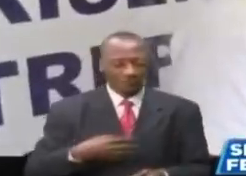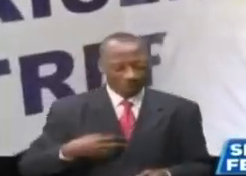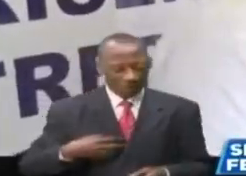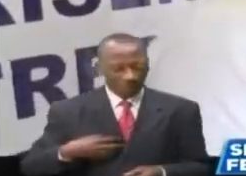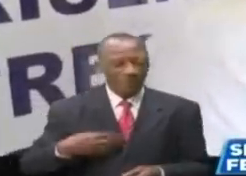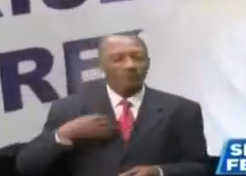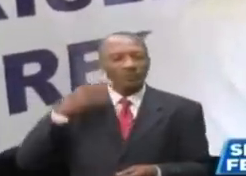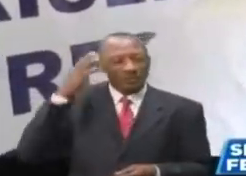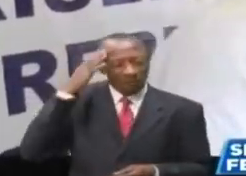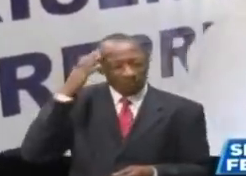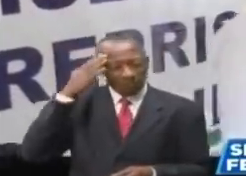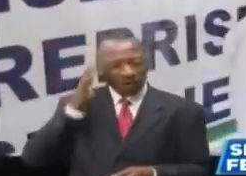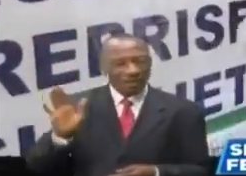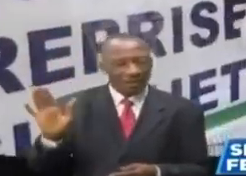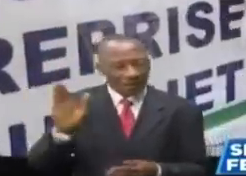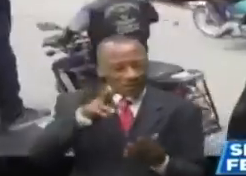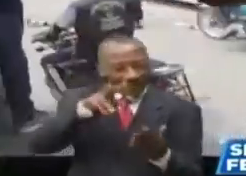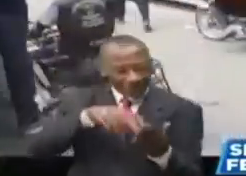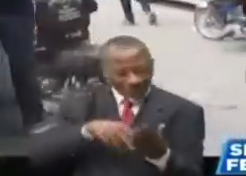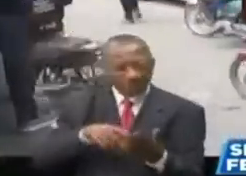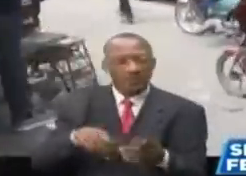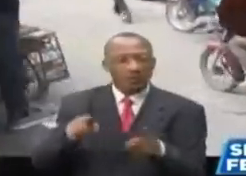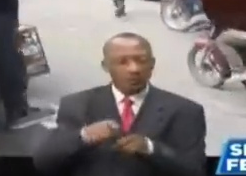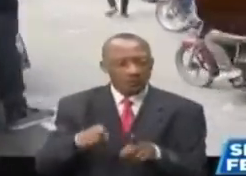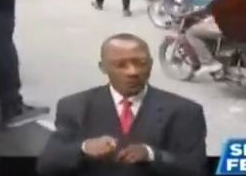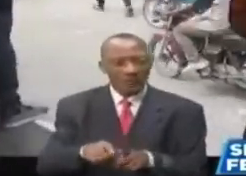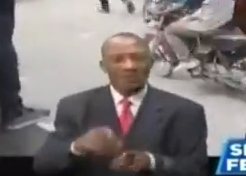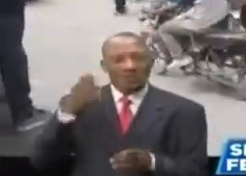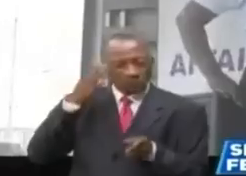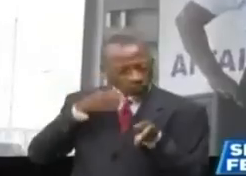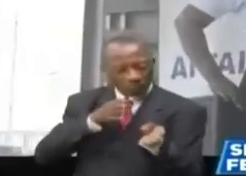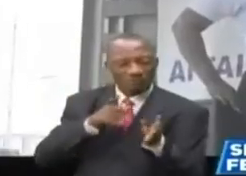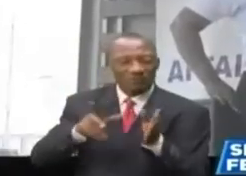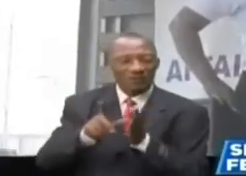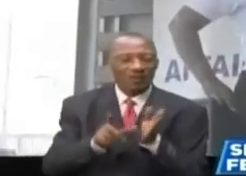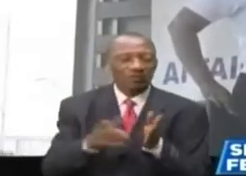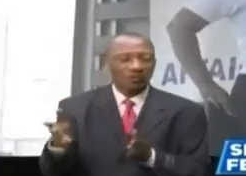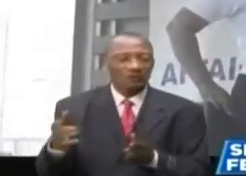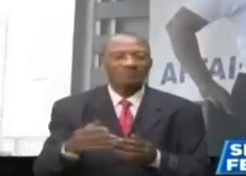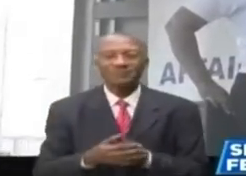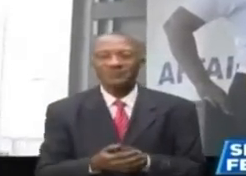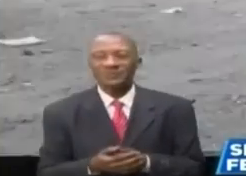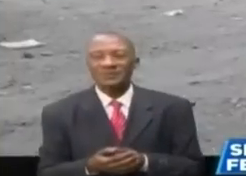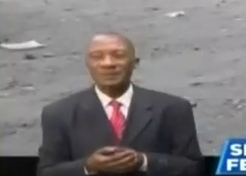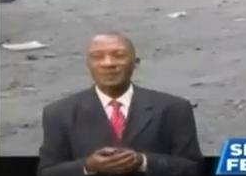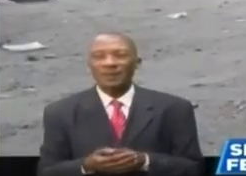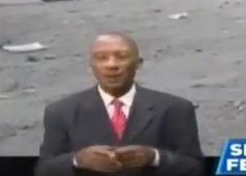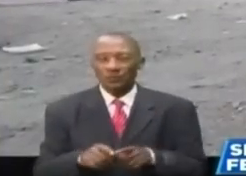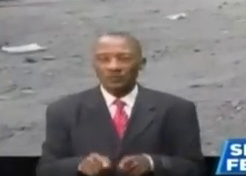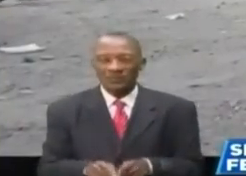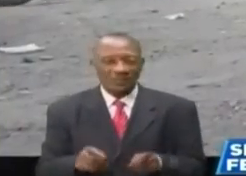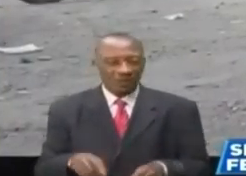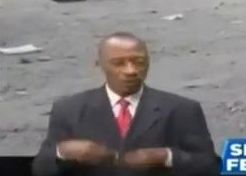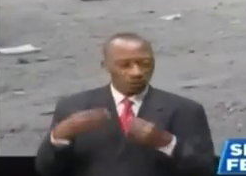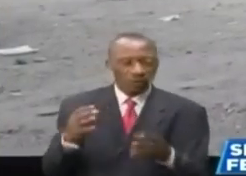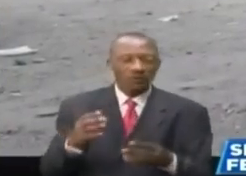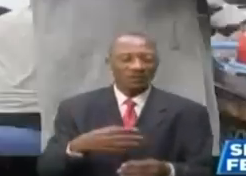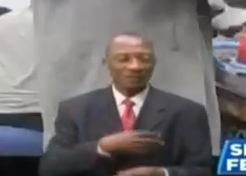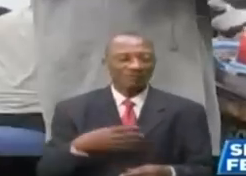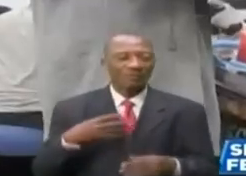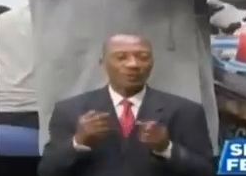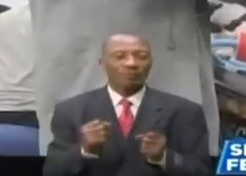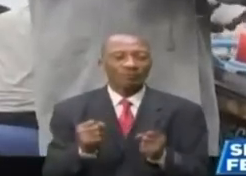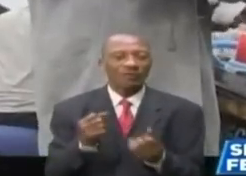sensibilisation, CAFCO est déterminé à lutter contre l'ignorance observée dans les chefs des femmes et aussi renforcer leur pouvoir économique en faisant d'elles